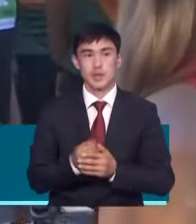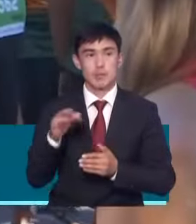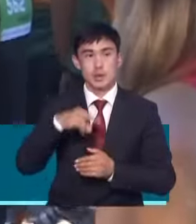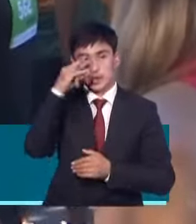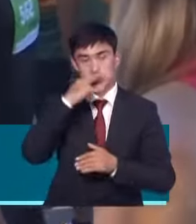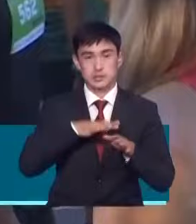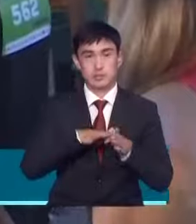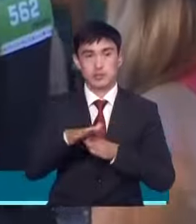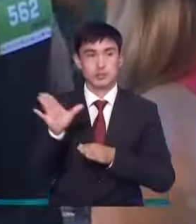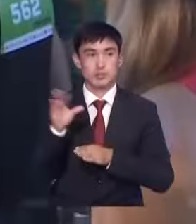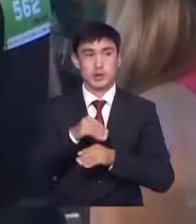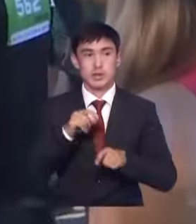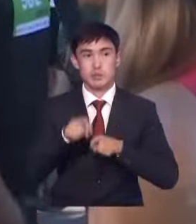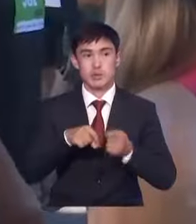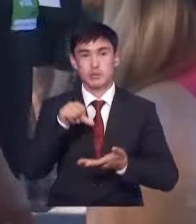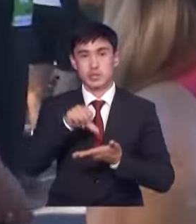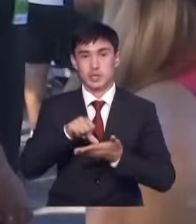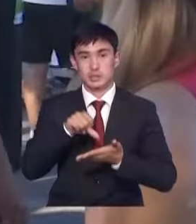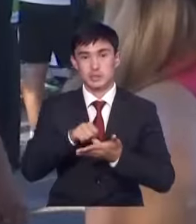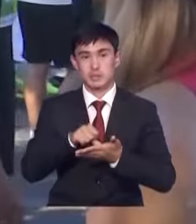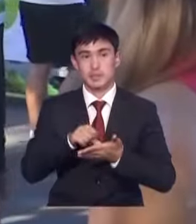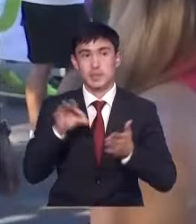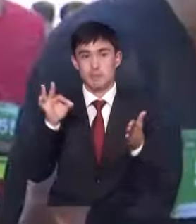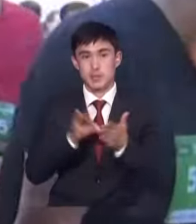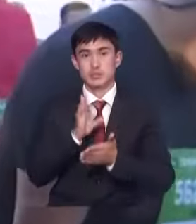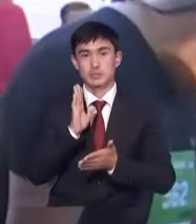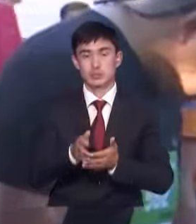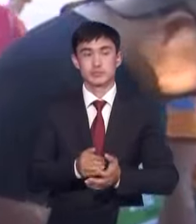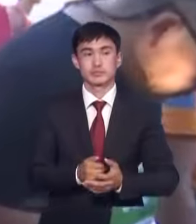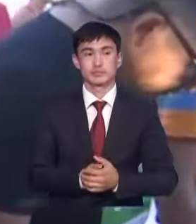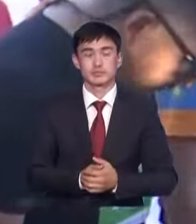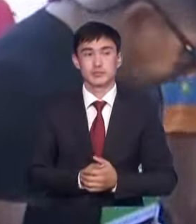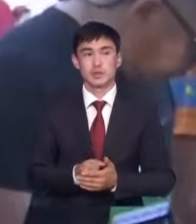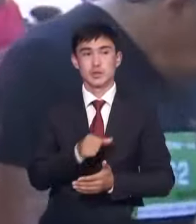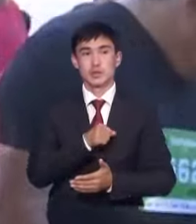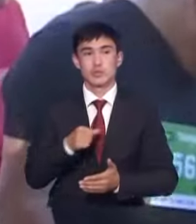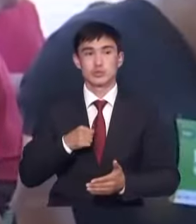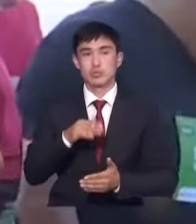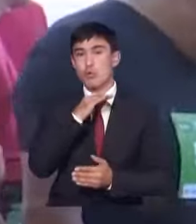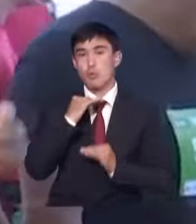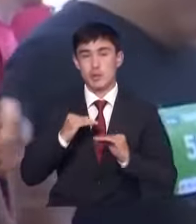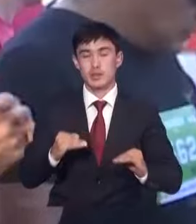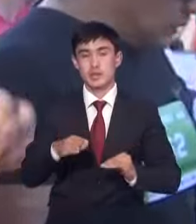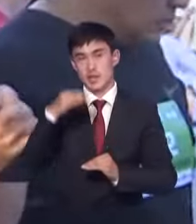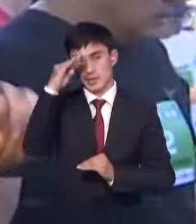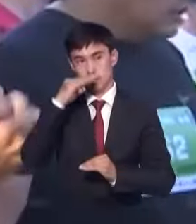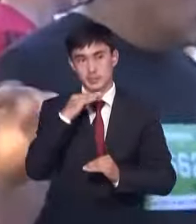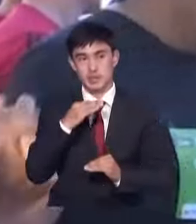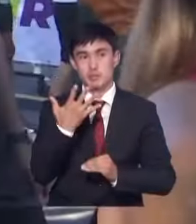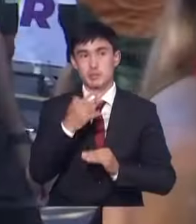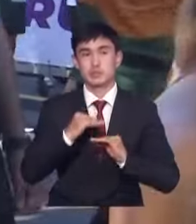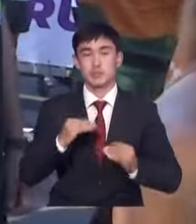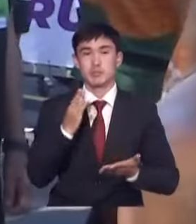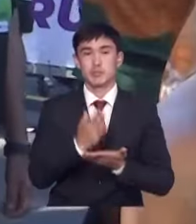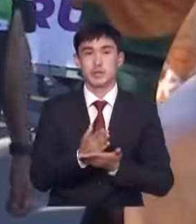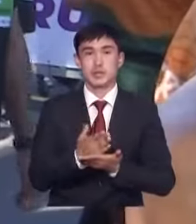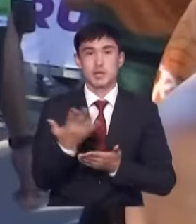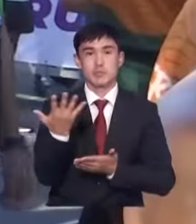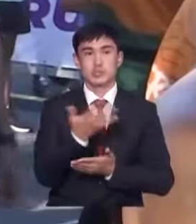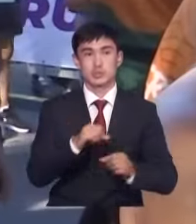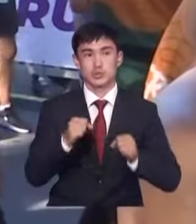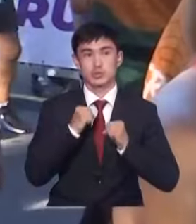Қазақстан бойынша барлық марафондарға қатысып, яғни бір мақсат жасаған. Мен өзім көп балалы әкемін, яғни 5 балам бар. Бесеуі де енді